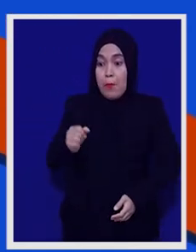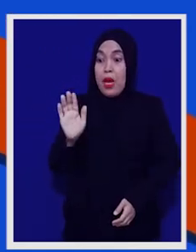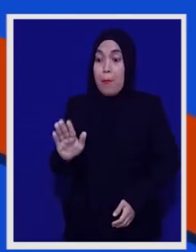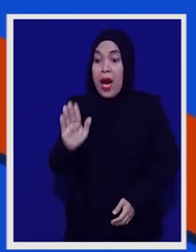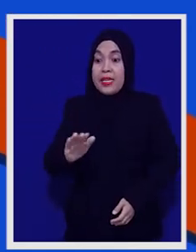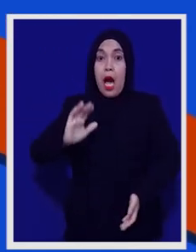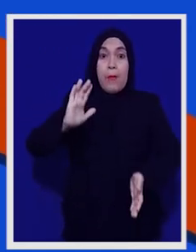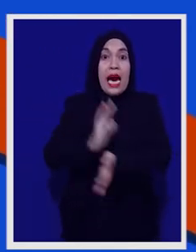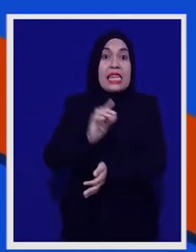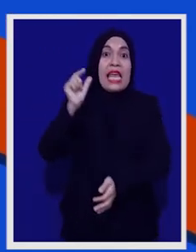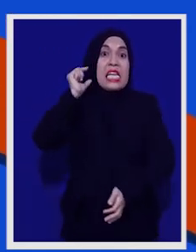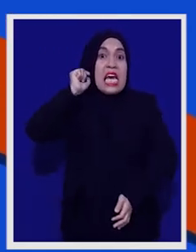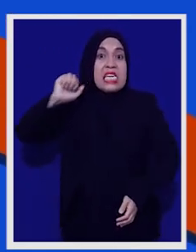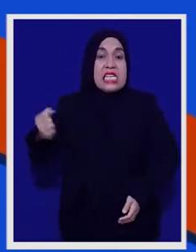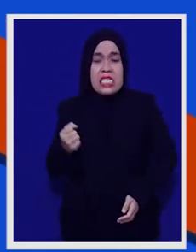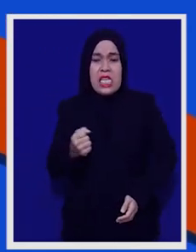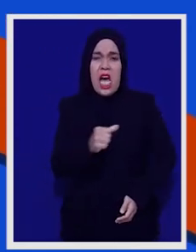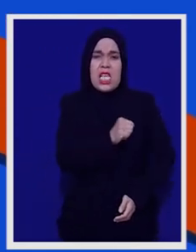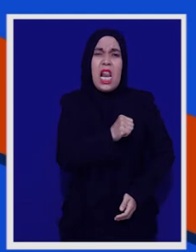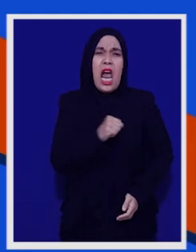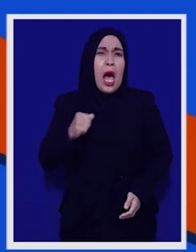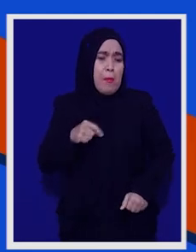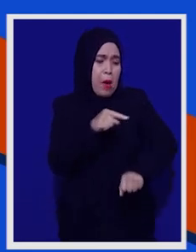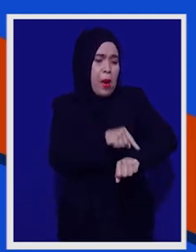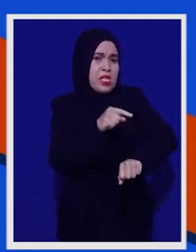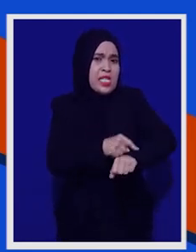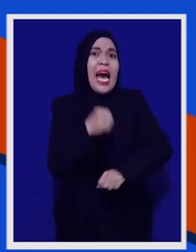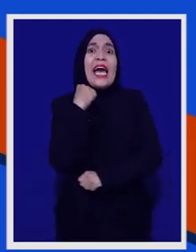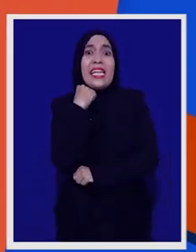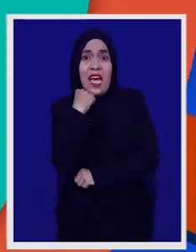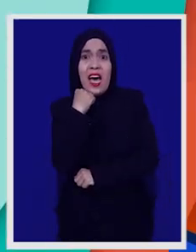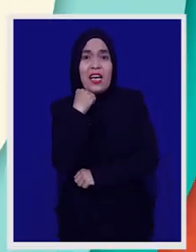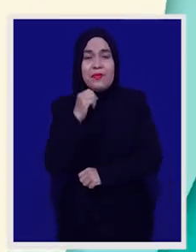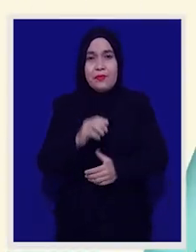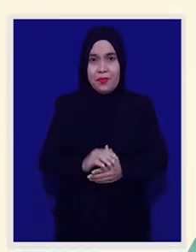istrinya selama menjalani masa tunggu atau iddah.